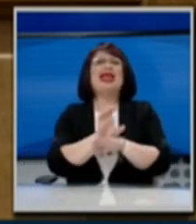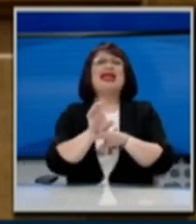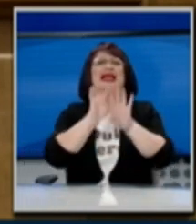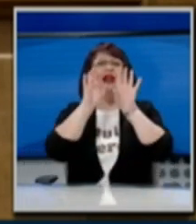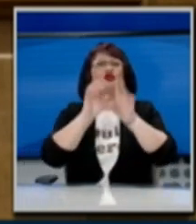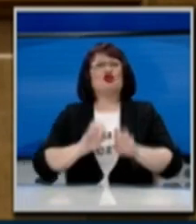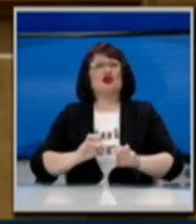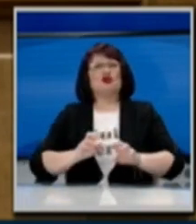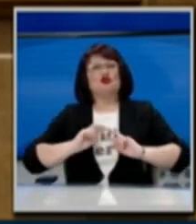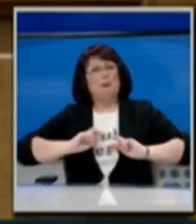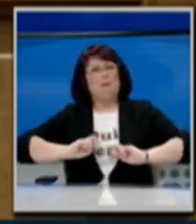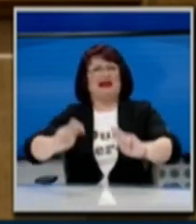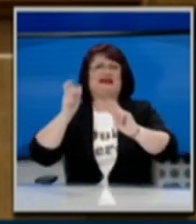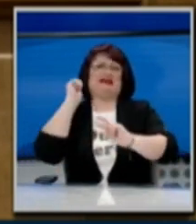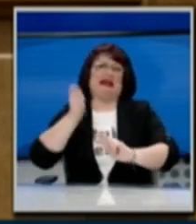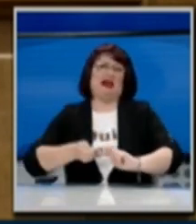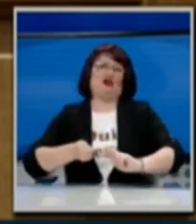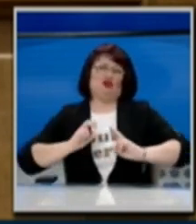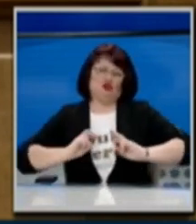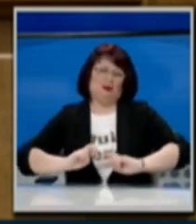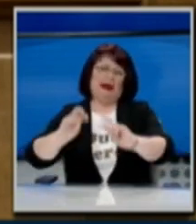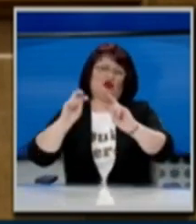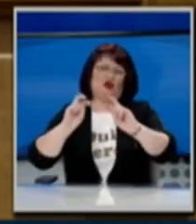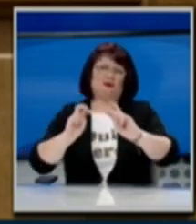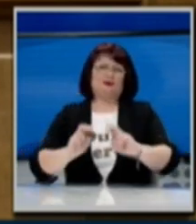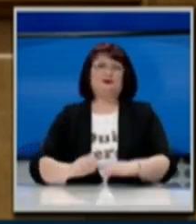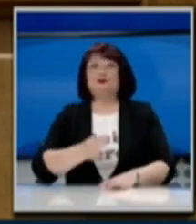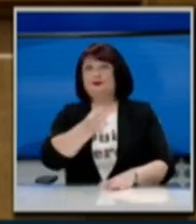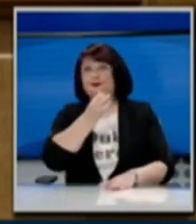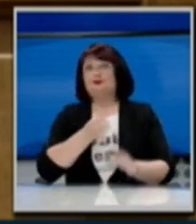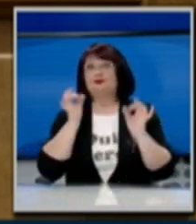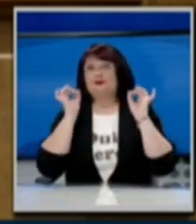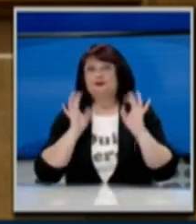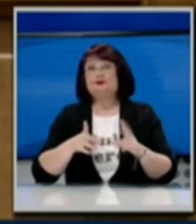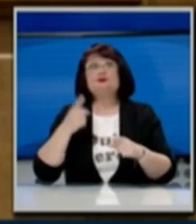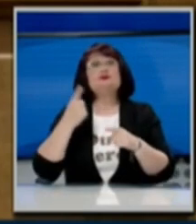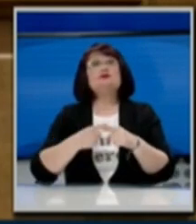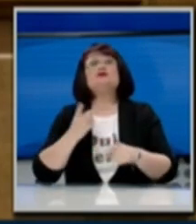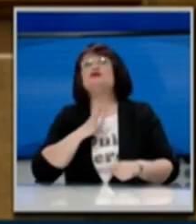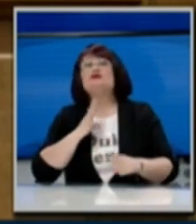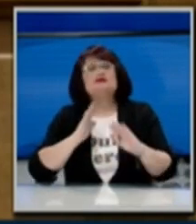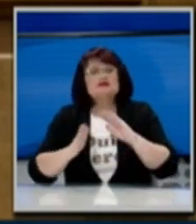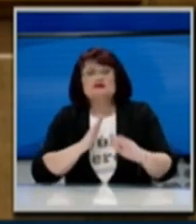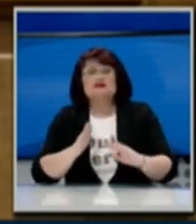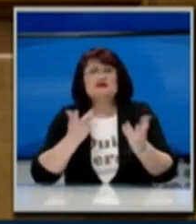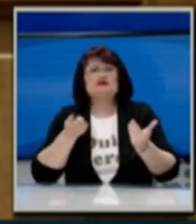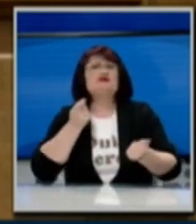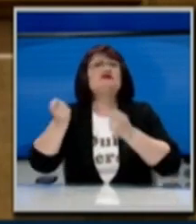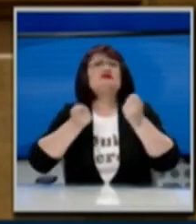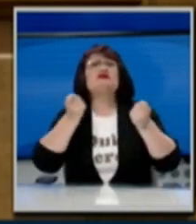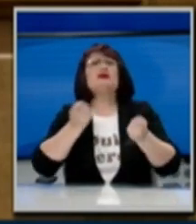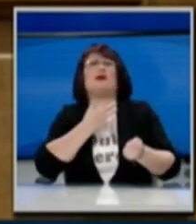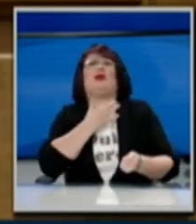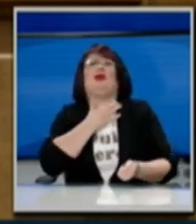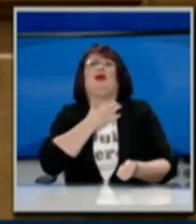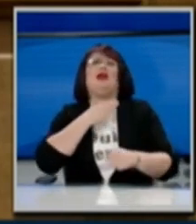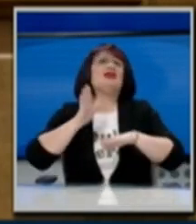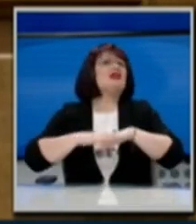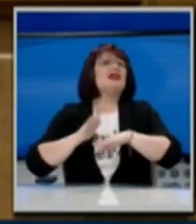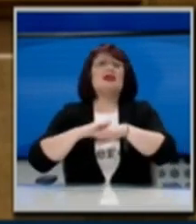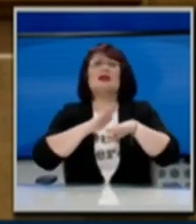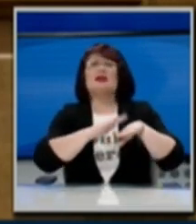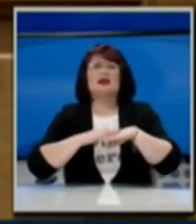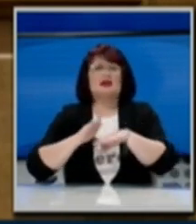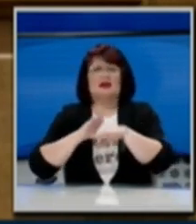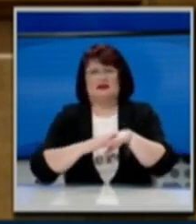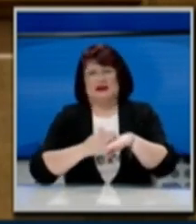πληστηριασμούς. Δεν είπατε λέξη για την προστασία των απλών ανθρώπων από χρέη που ανυπαίτια δημιουργήθηκαν